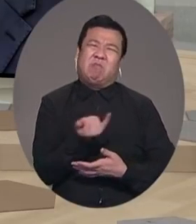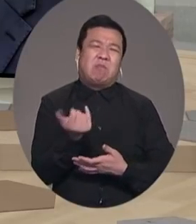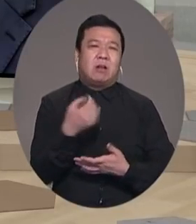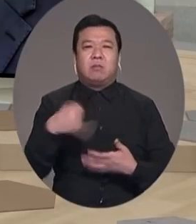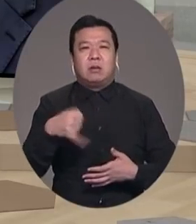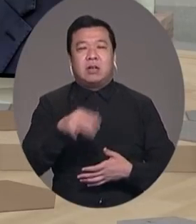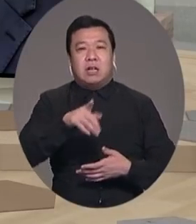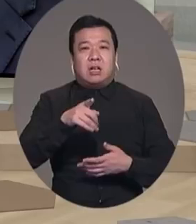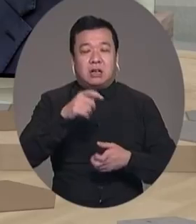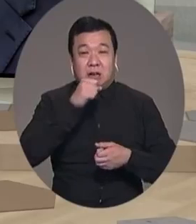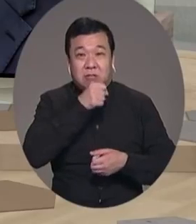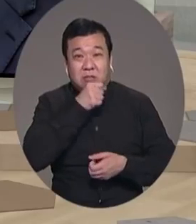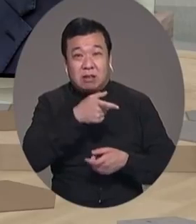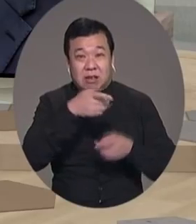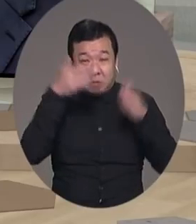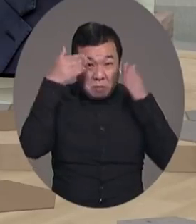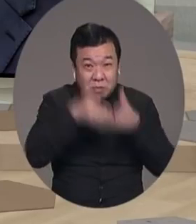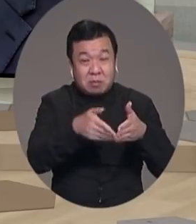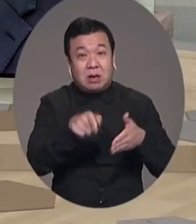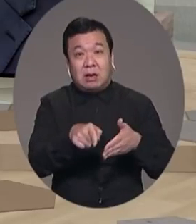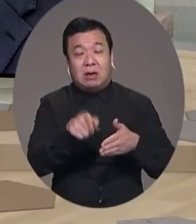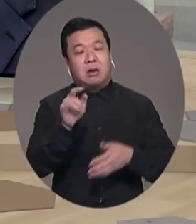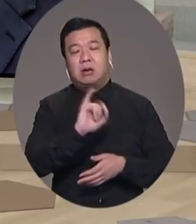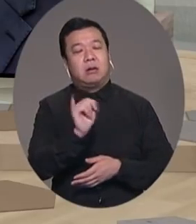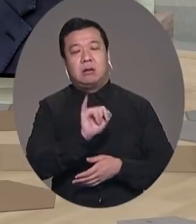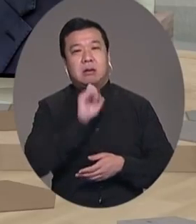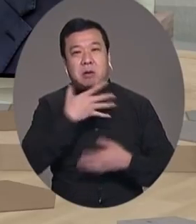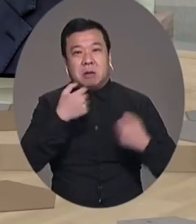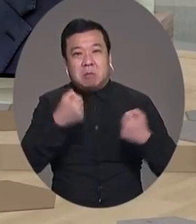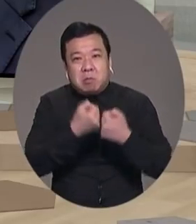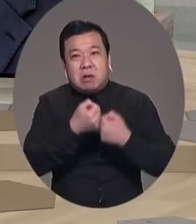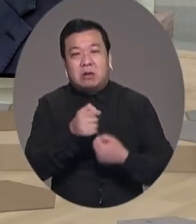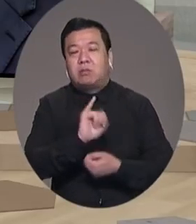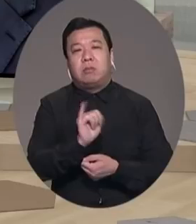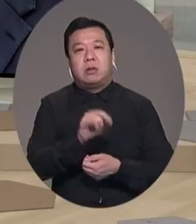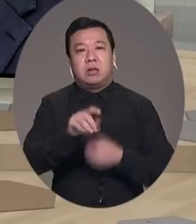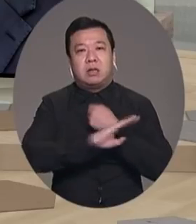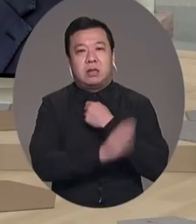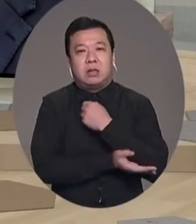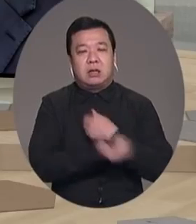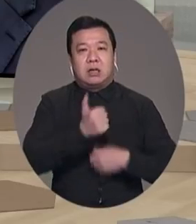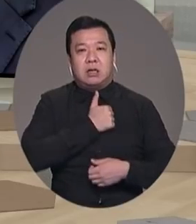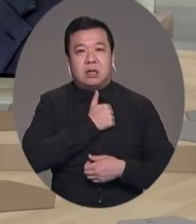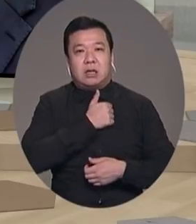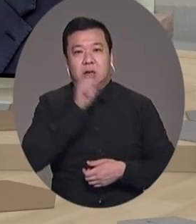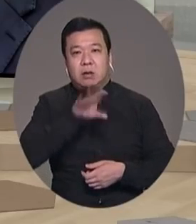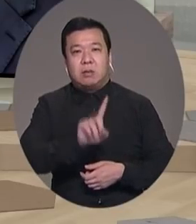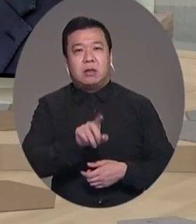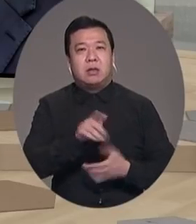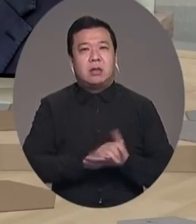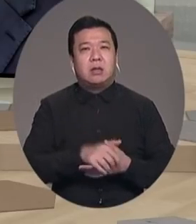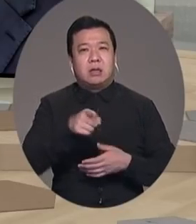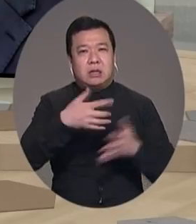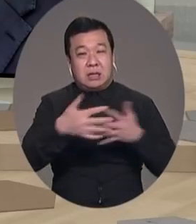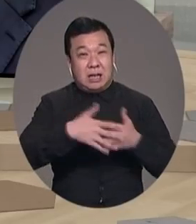論。他認為傳媒不應該將注意力放在三個人有沒有利益衝突，而資深大律師謝懷淵